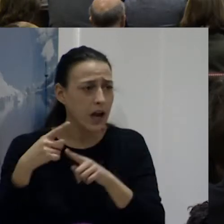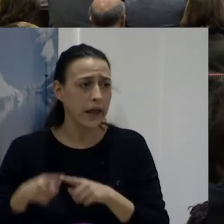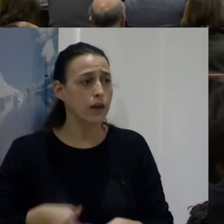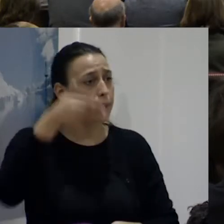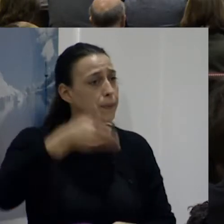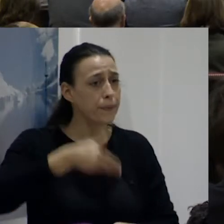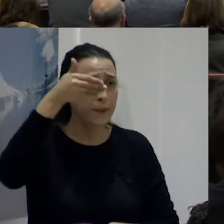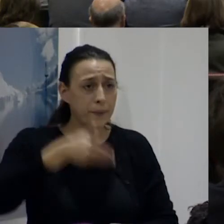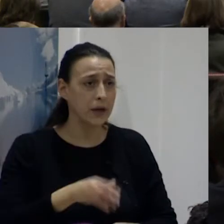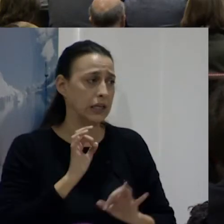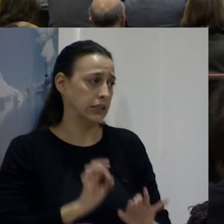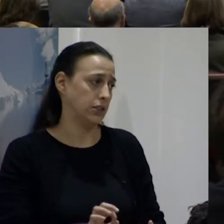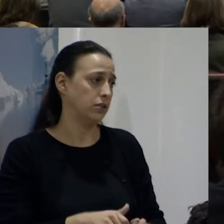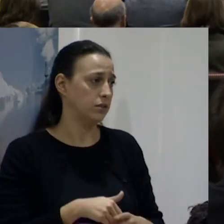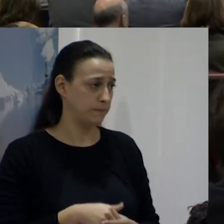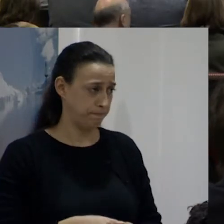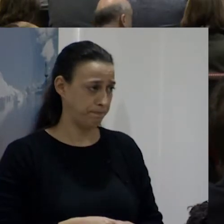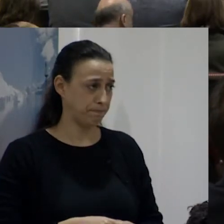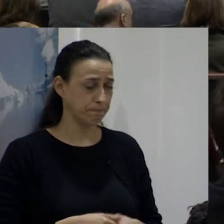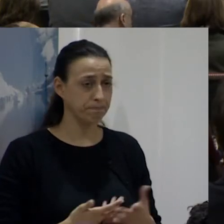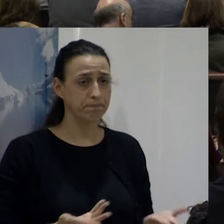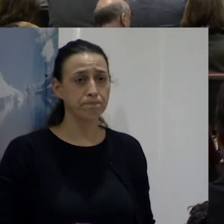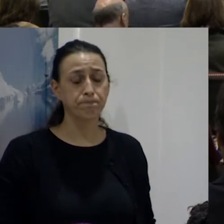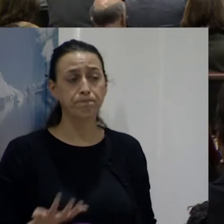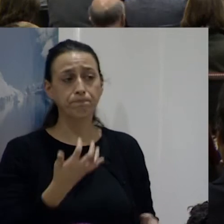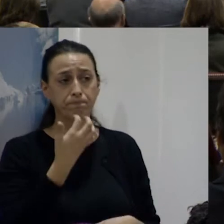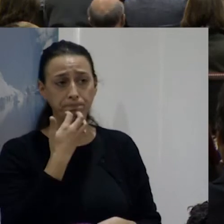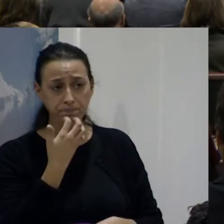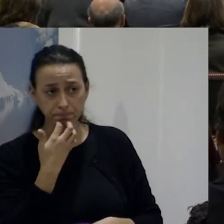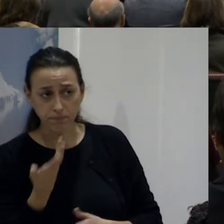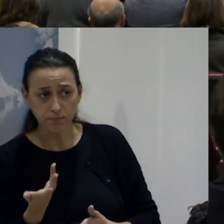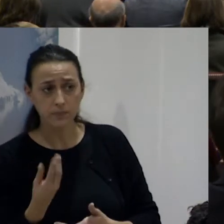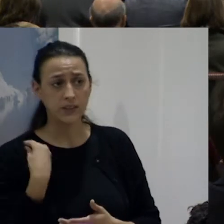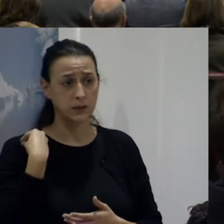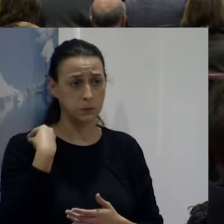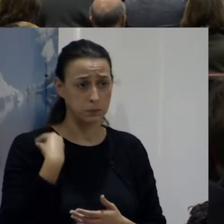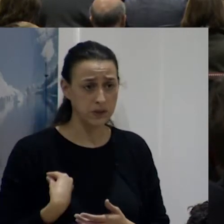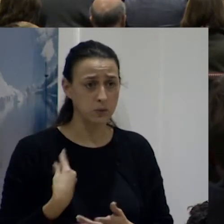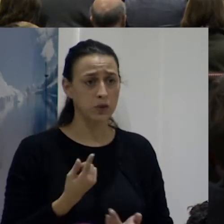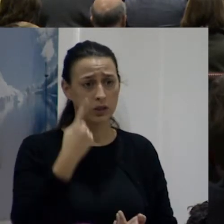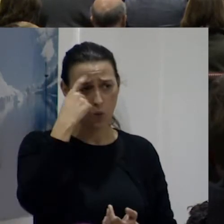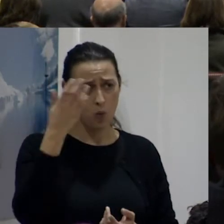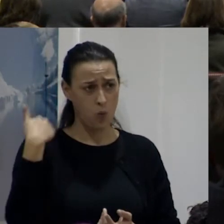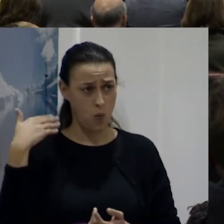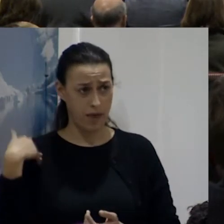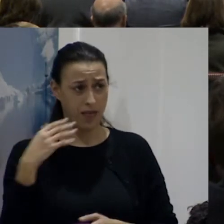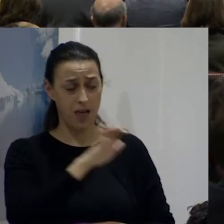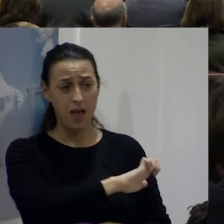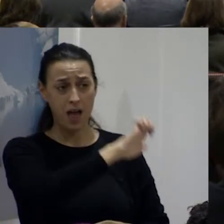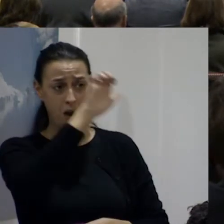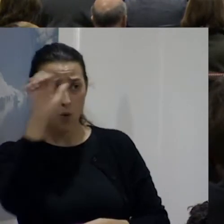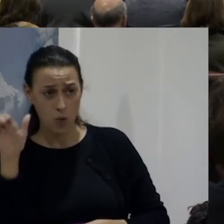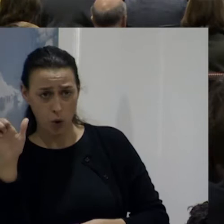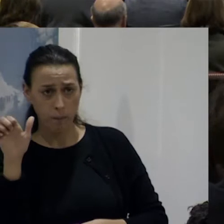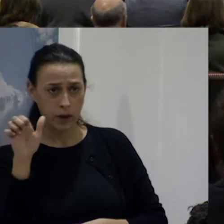No va ser a través de les seues sedes i porcelanes com els europeus van començar a imaginar